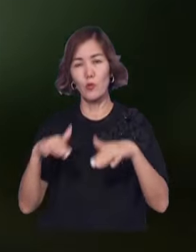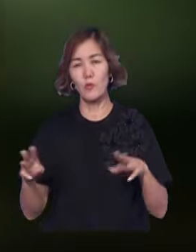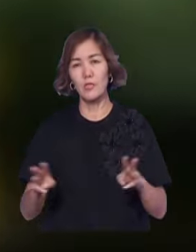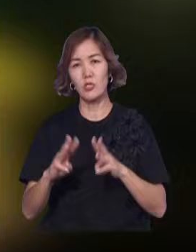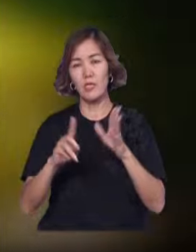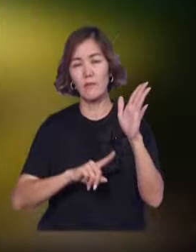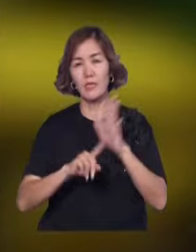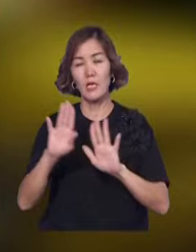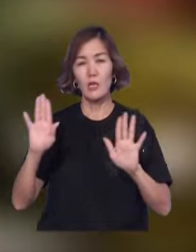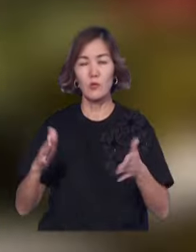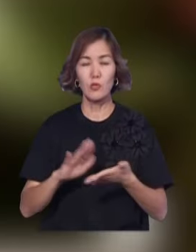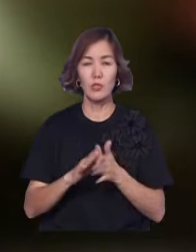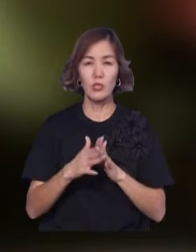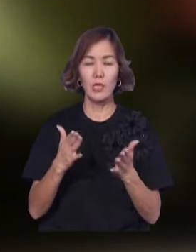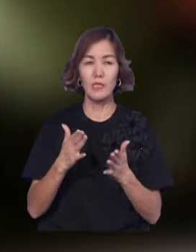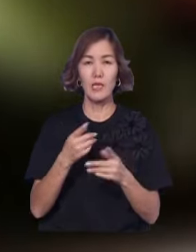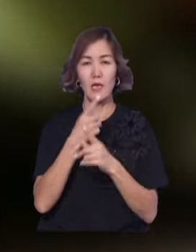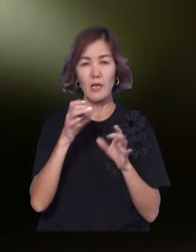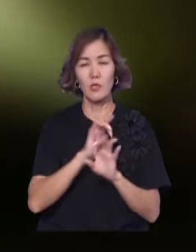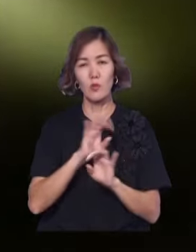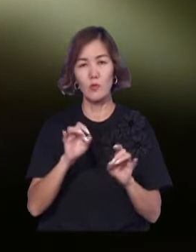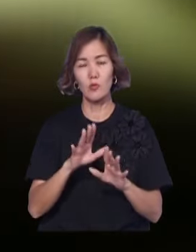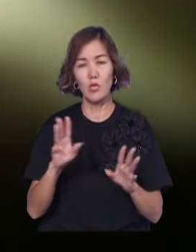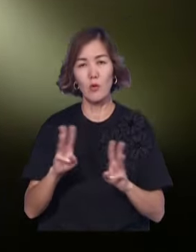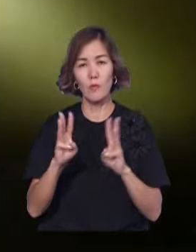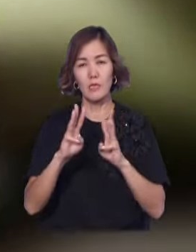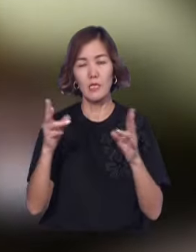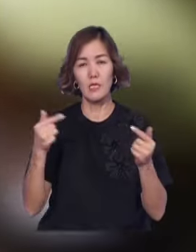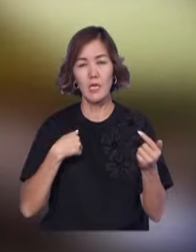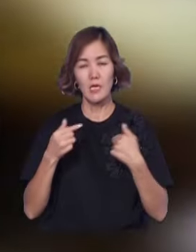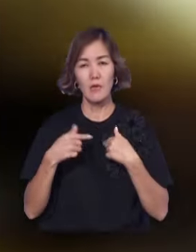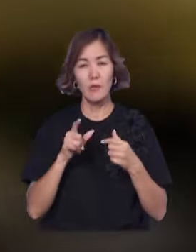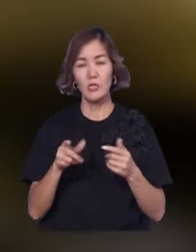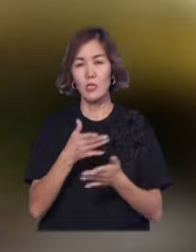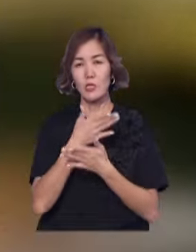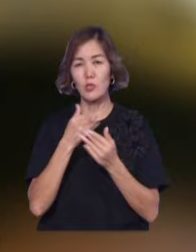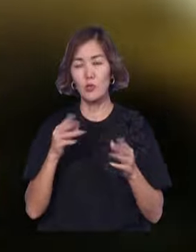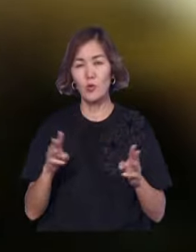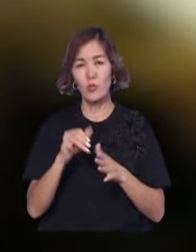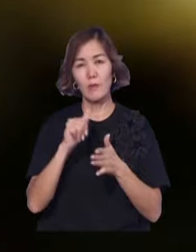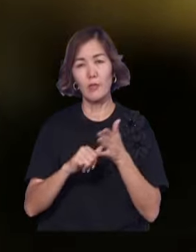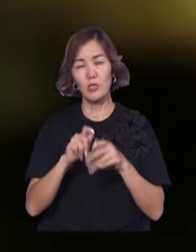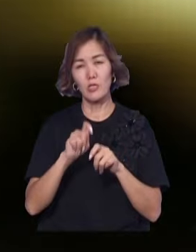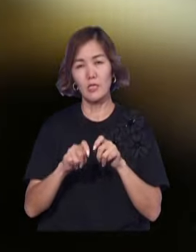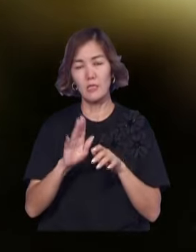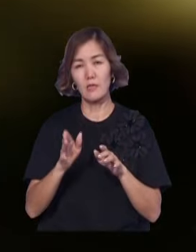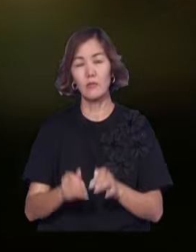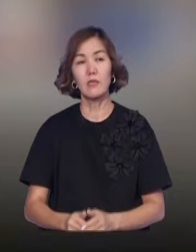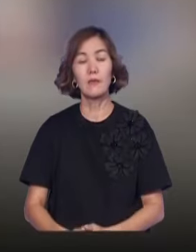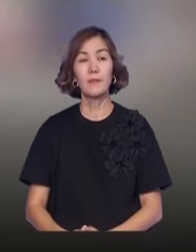жанған. Төтенше жағдай департаментінің мәлімдеуінше тілсіз жаудан зардап шеккендер жоқ. Өрттің себебі әлі анықталып жатыр.